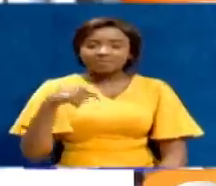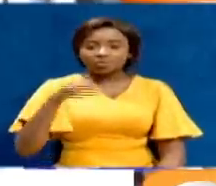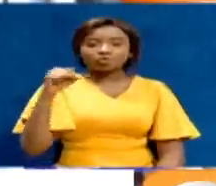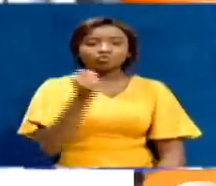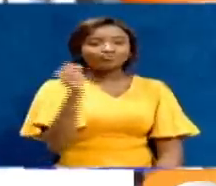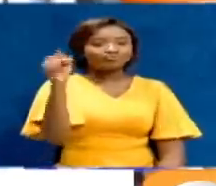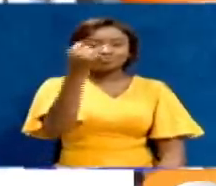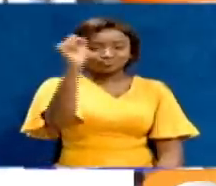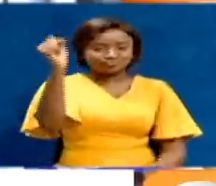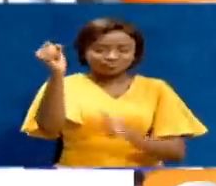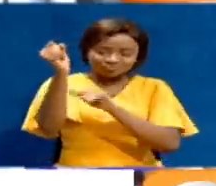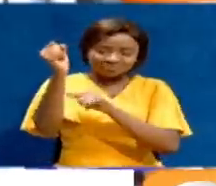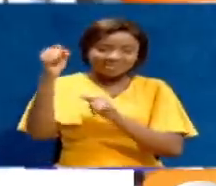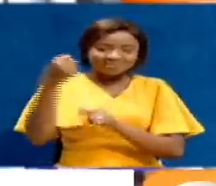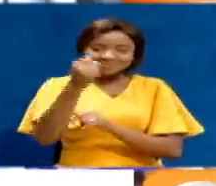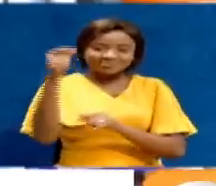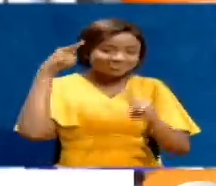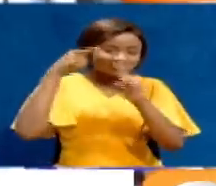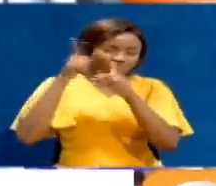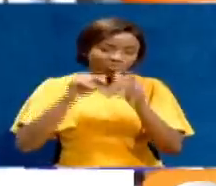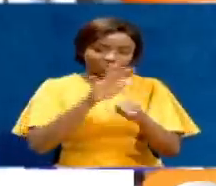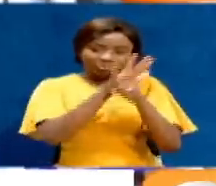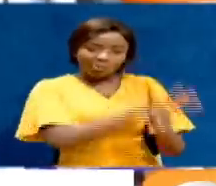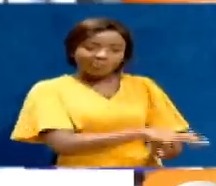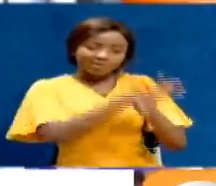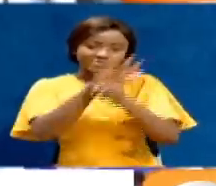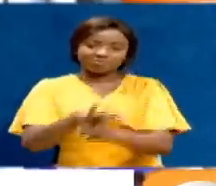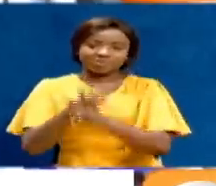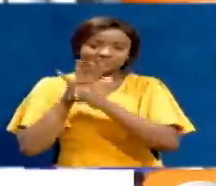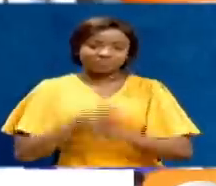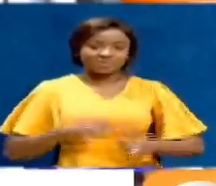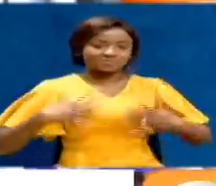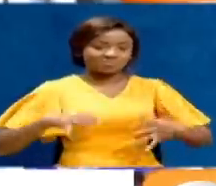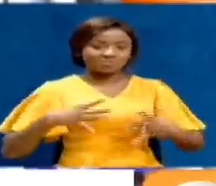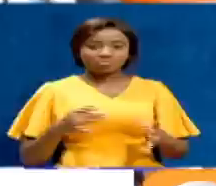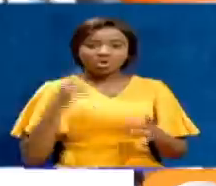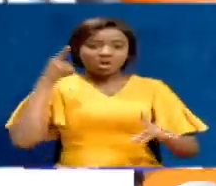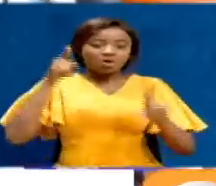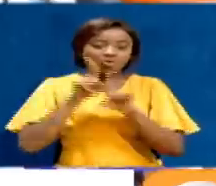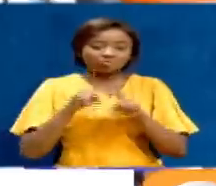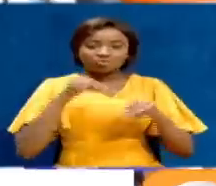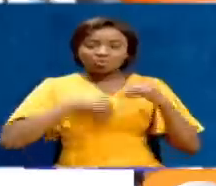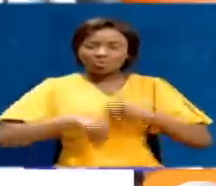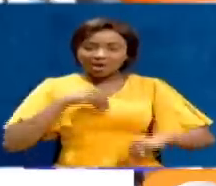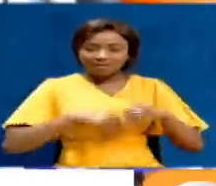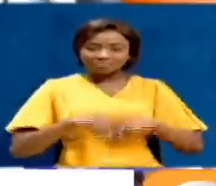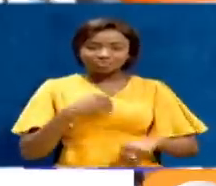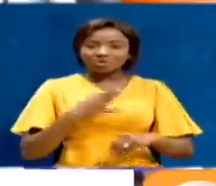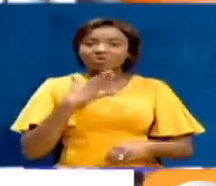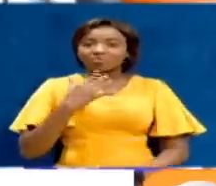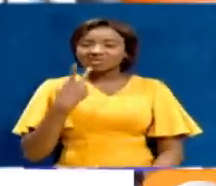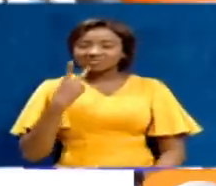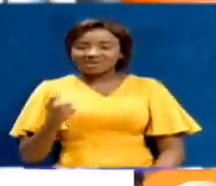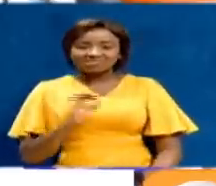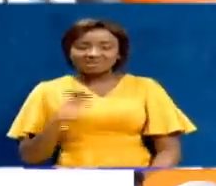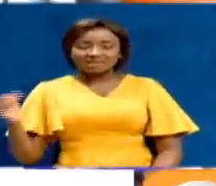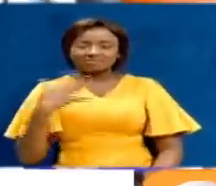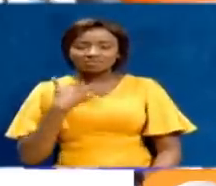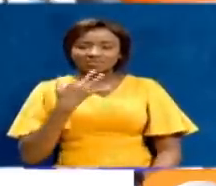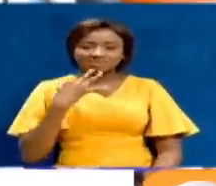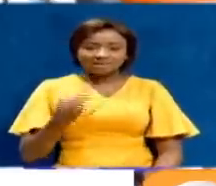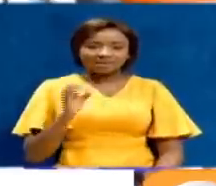patrol ni kusumbua watu kwa mapombe, wapi kuokota pesa, wataki 200, wataki